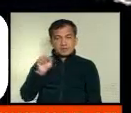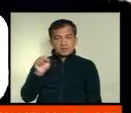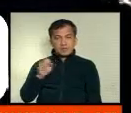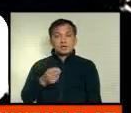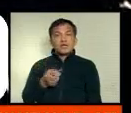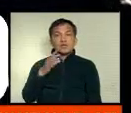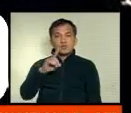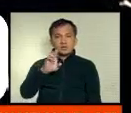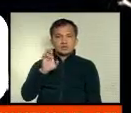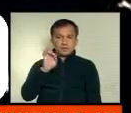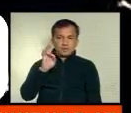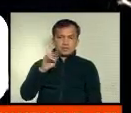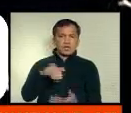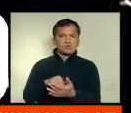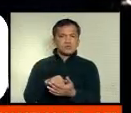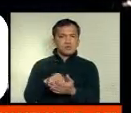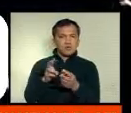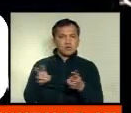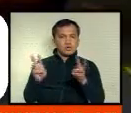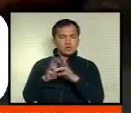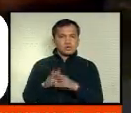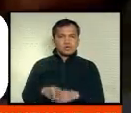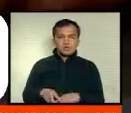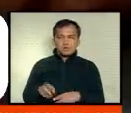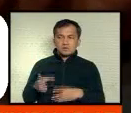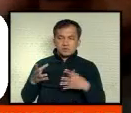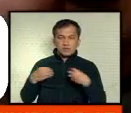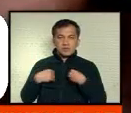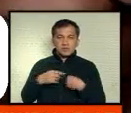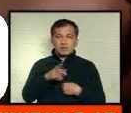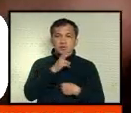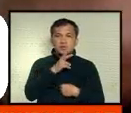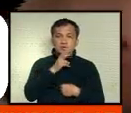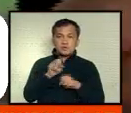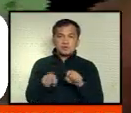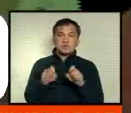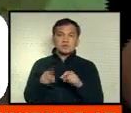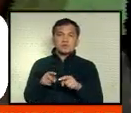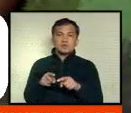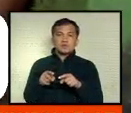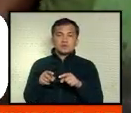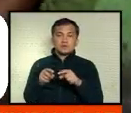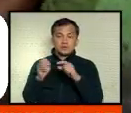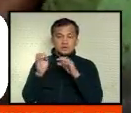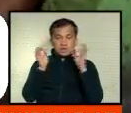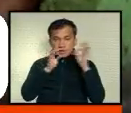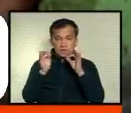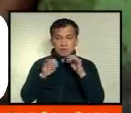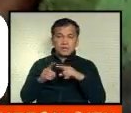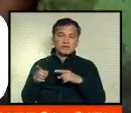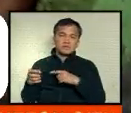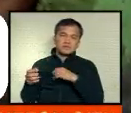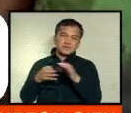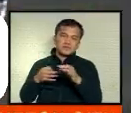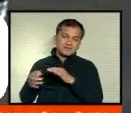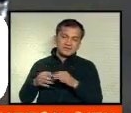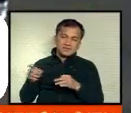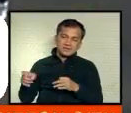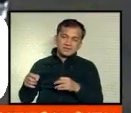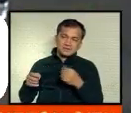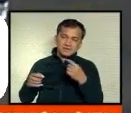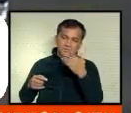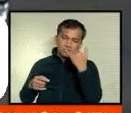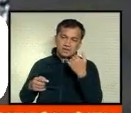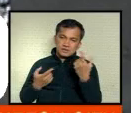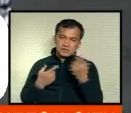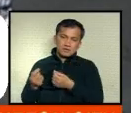170,000 pesos ang street value. Aminado ang mga suspect na nagtutulak sila ng droga, pero paliwanag nila, ginagawa